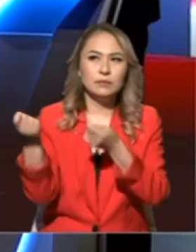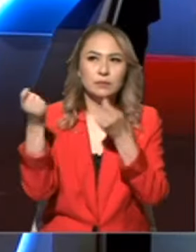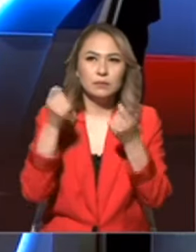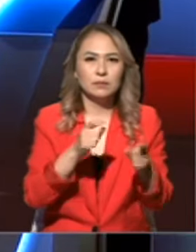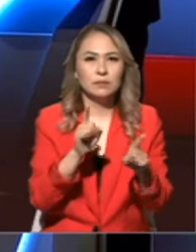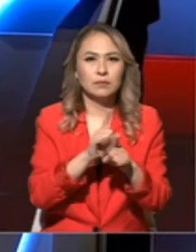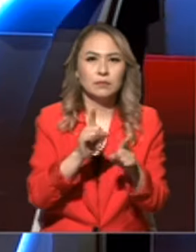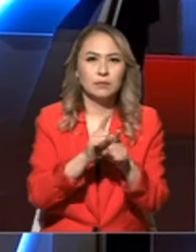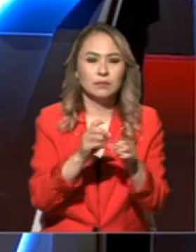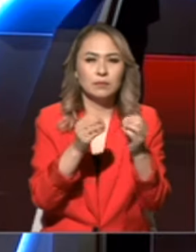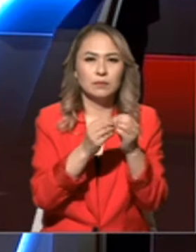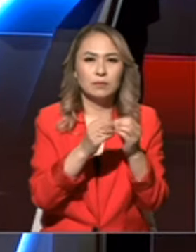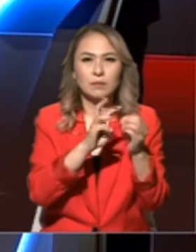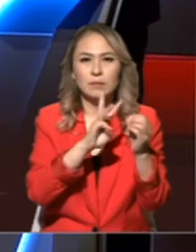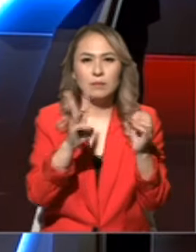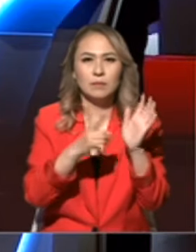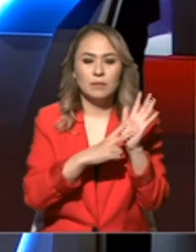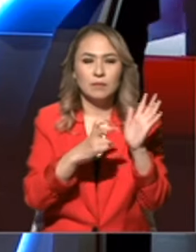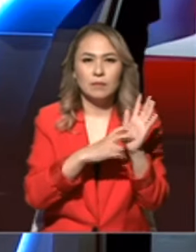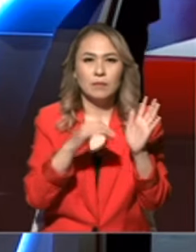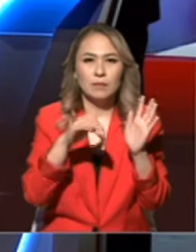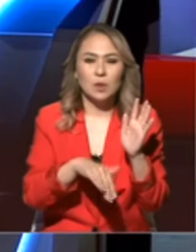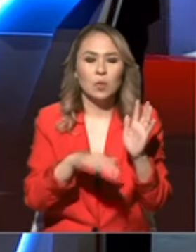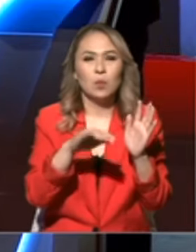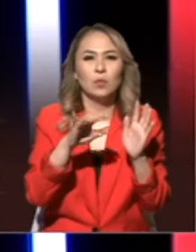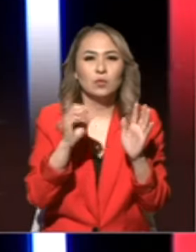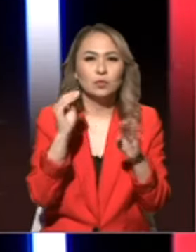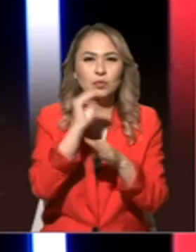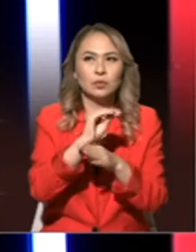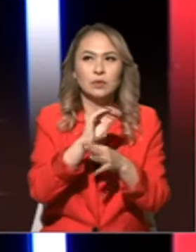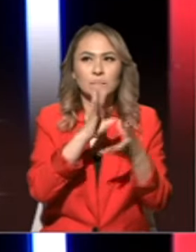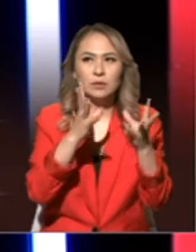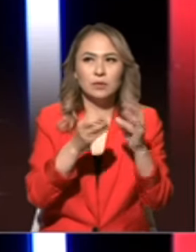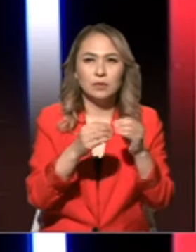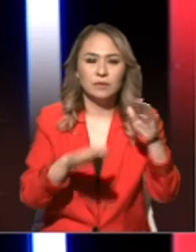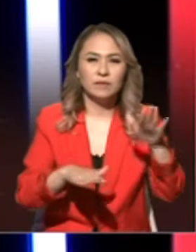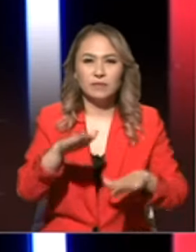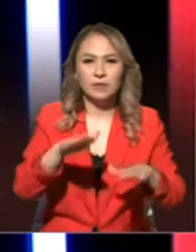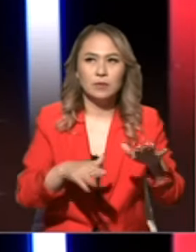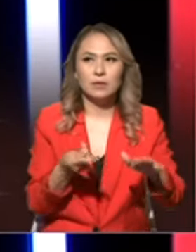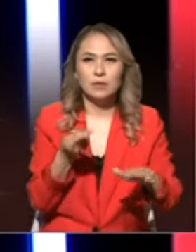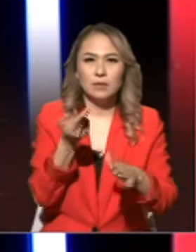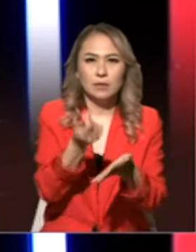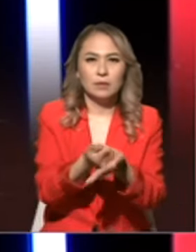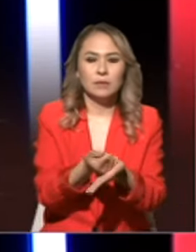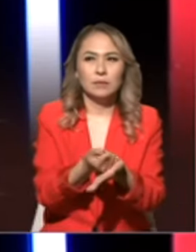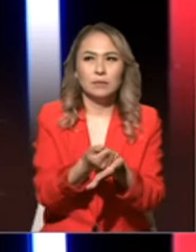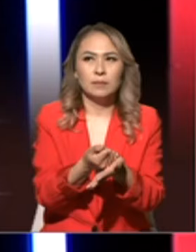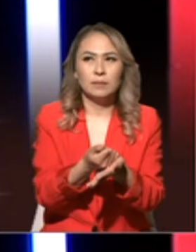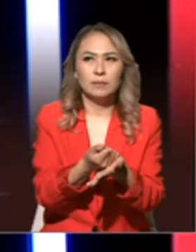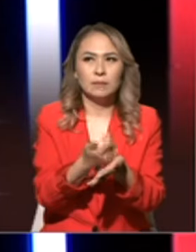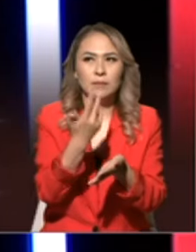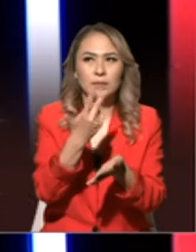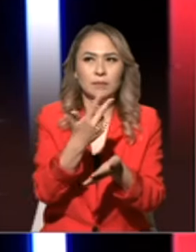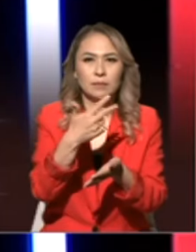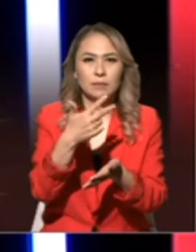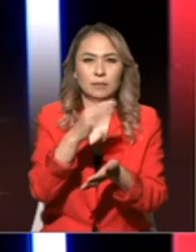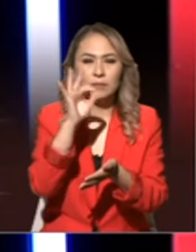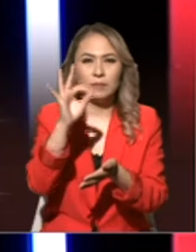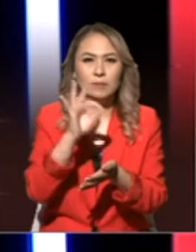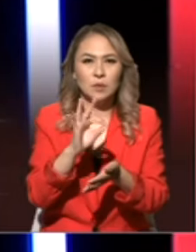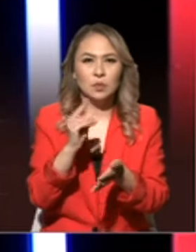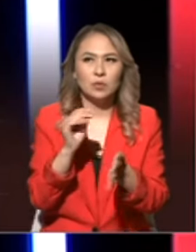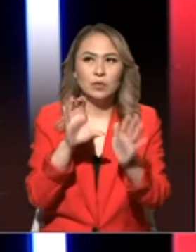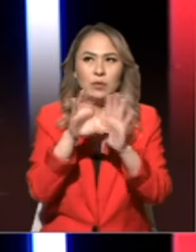ақыры сен 10 миллион 700 мың қыласың. Оның үстіне мына трактордың көлемі бар ғой жаңағы. Келген тракторға біз тағы да 3 миллион теңге 30%